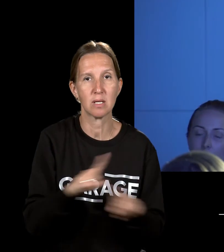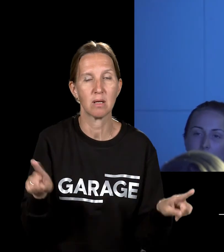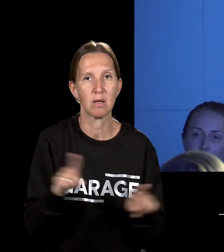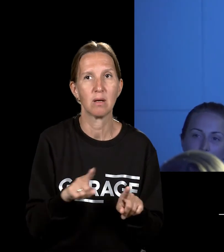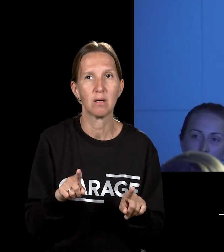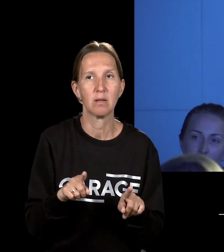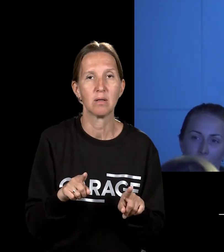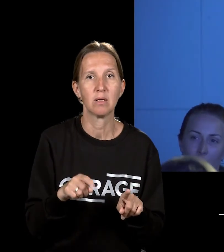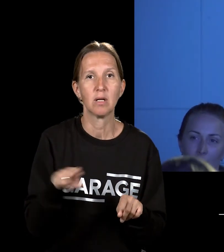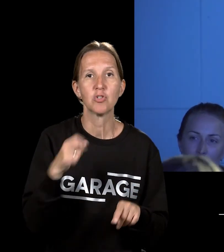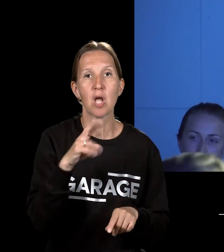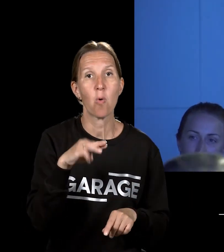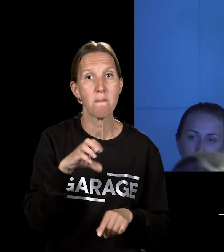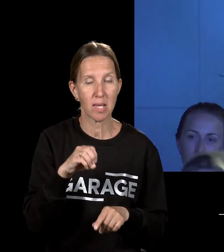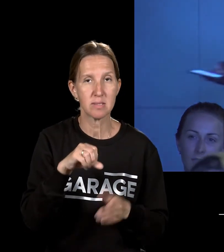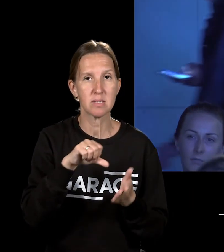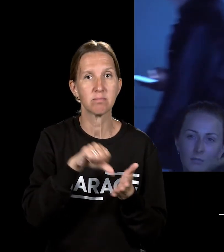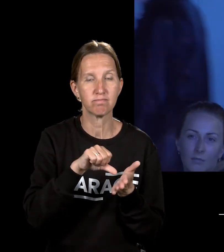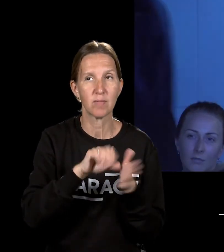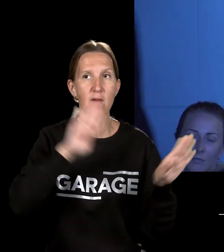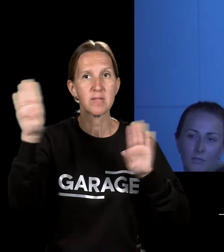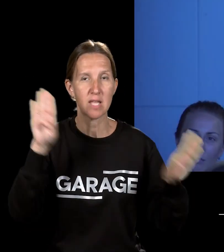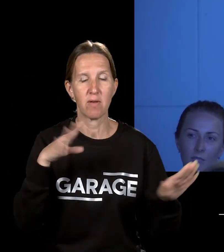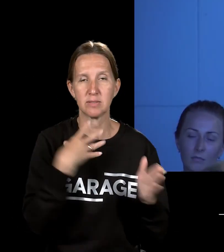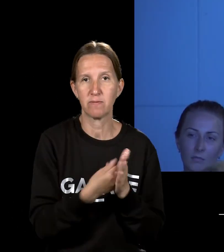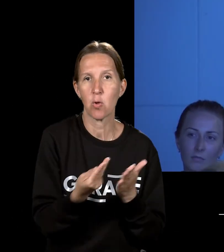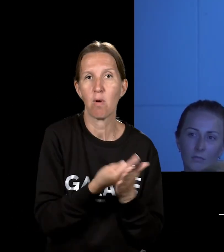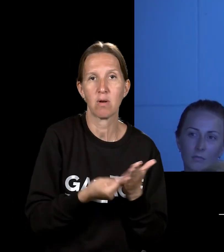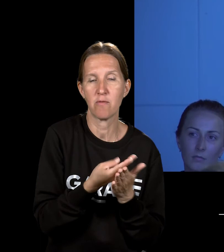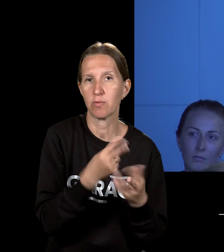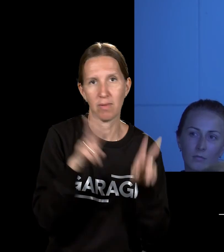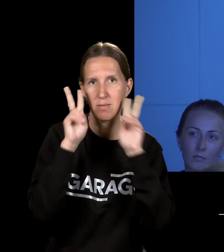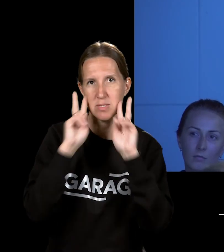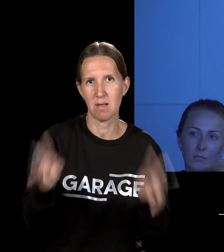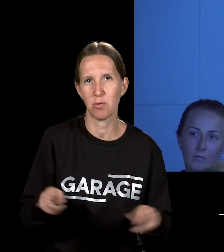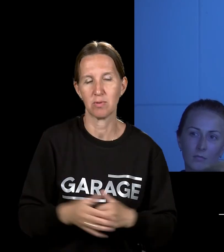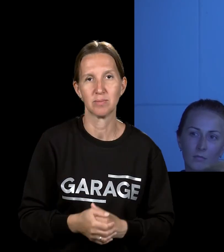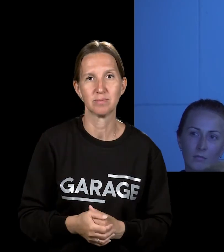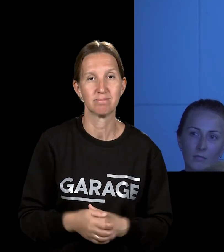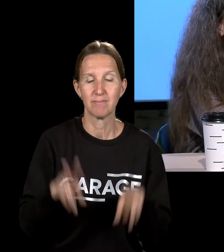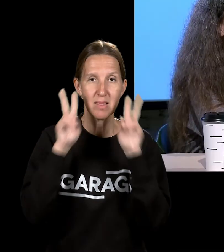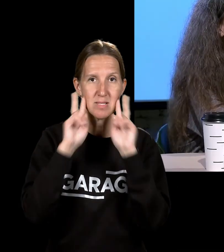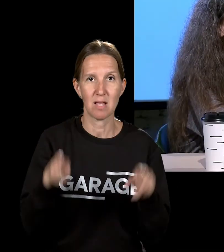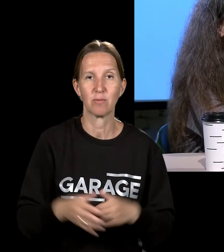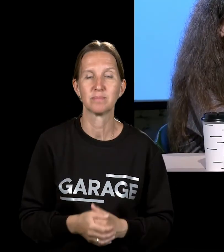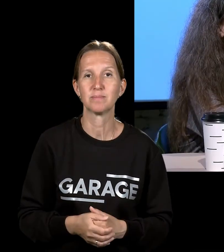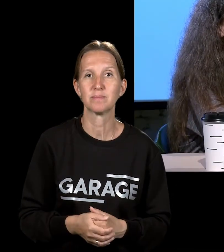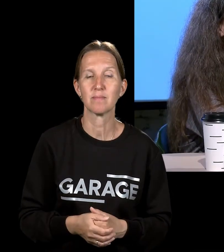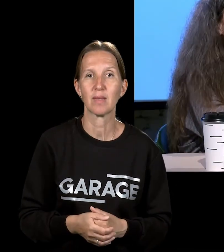в музейных пространствах. Простите? Джакамити выставлял свою графику в музейных пространствах? Не знаю.